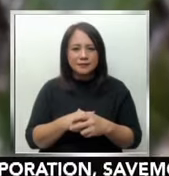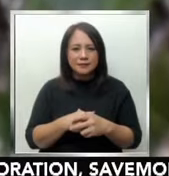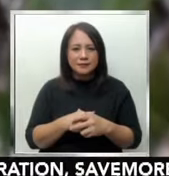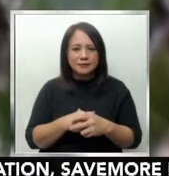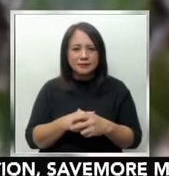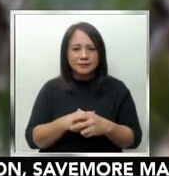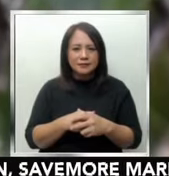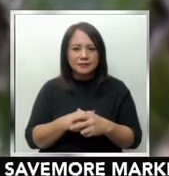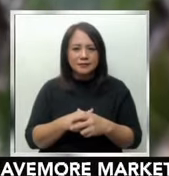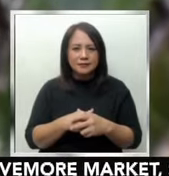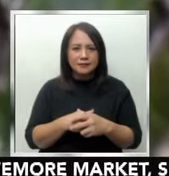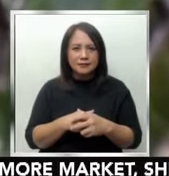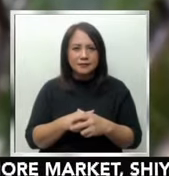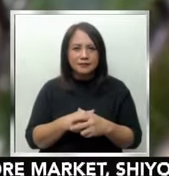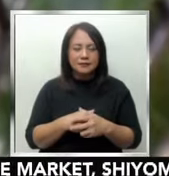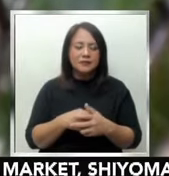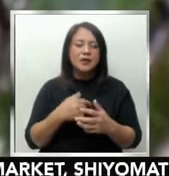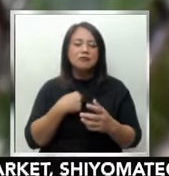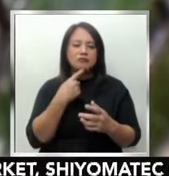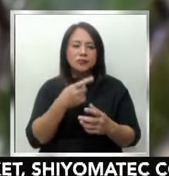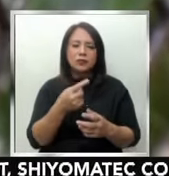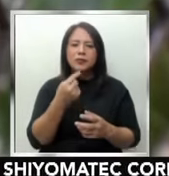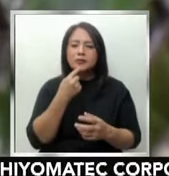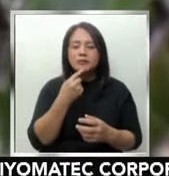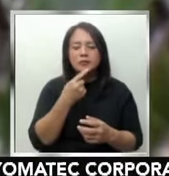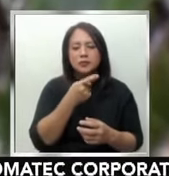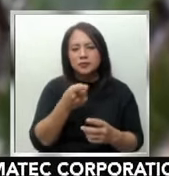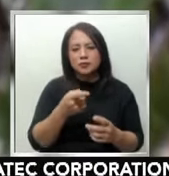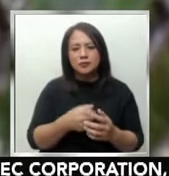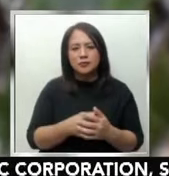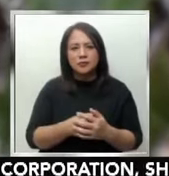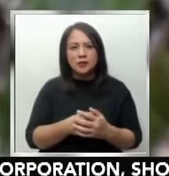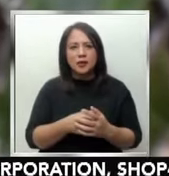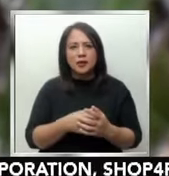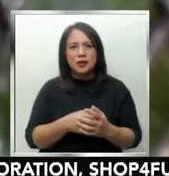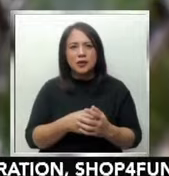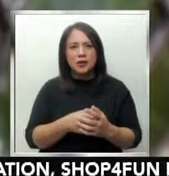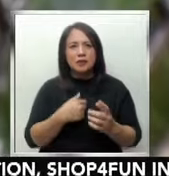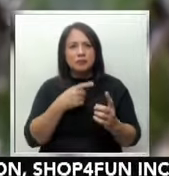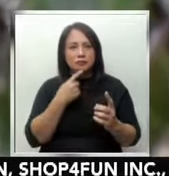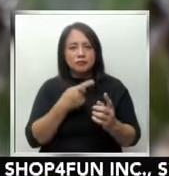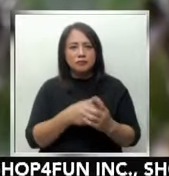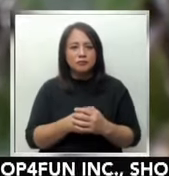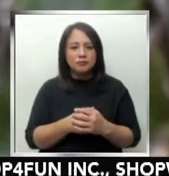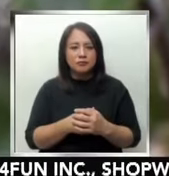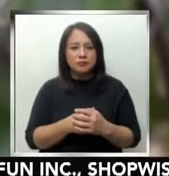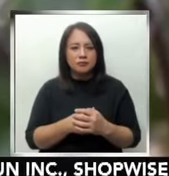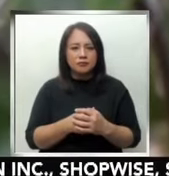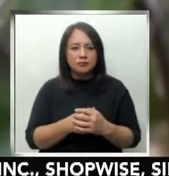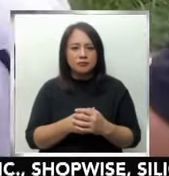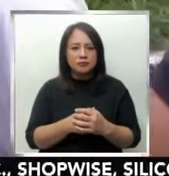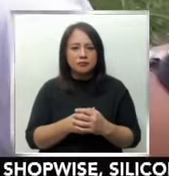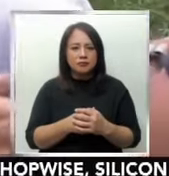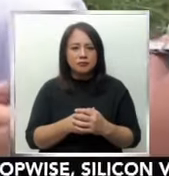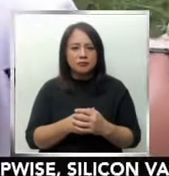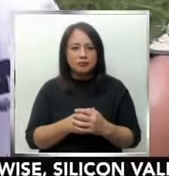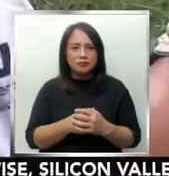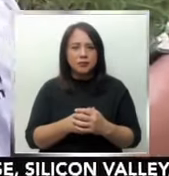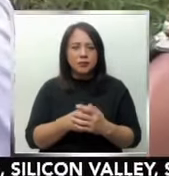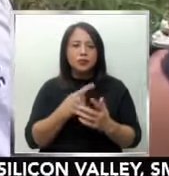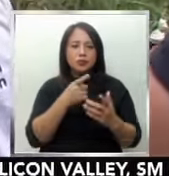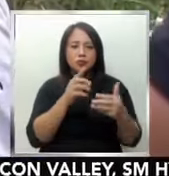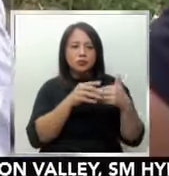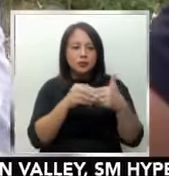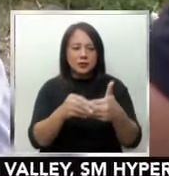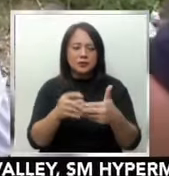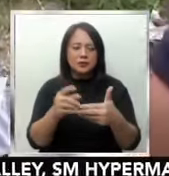mami-miss ka namin jne welm Gabayan mo kami masakit